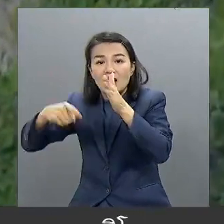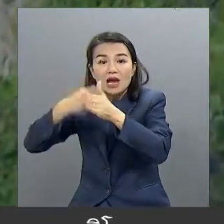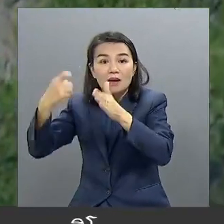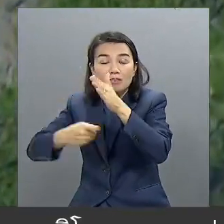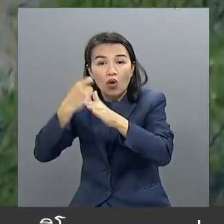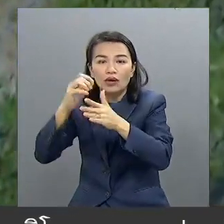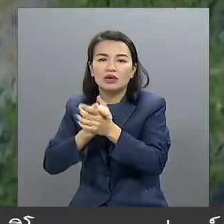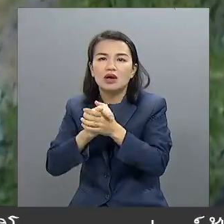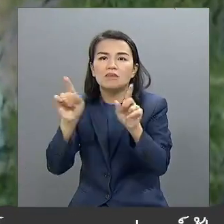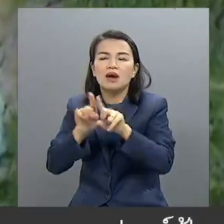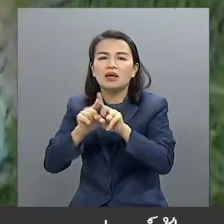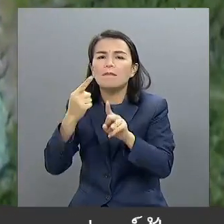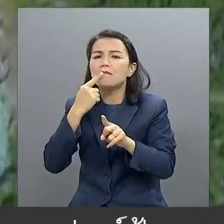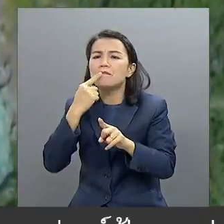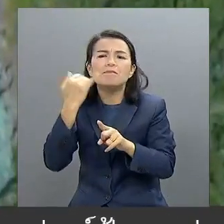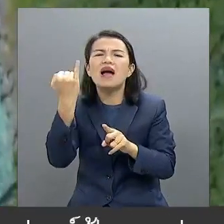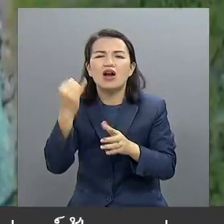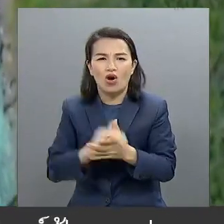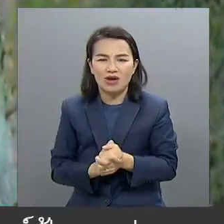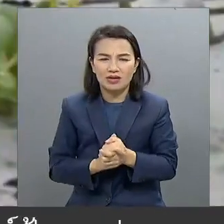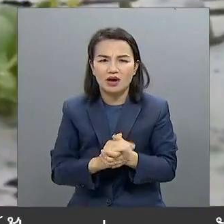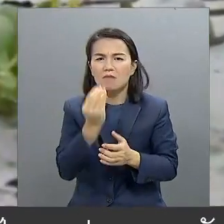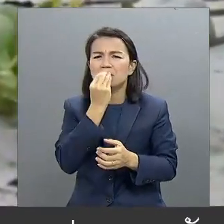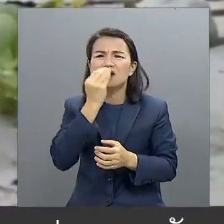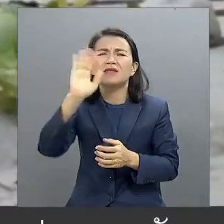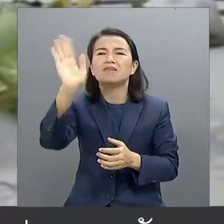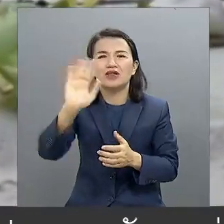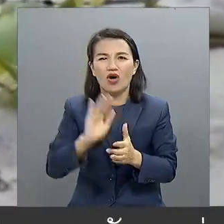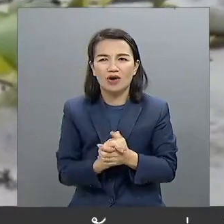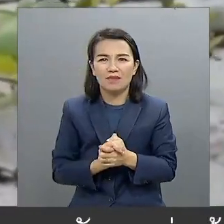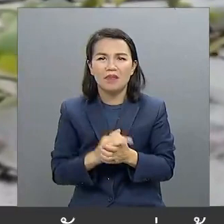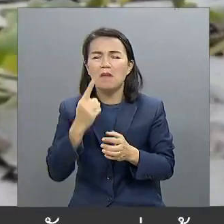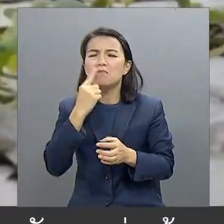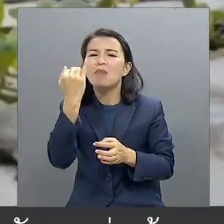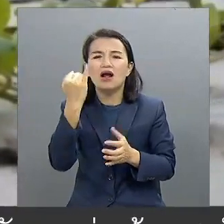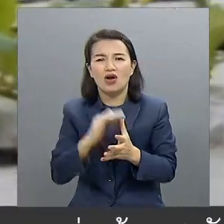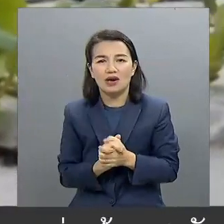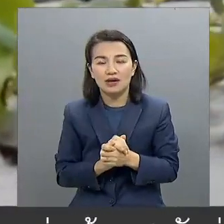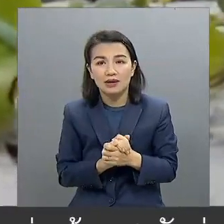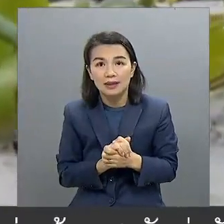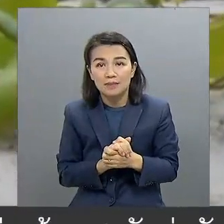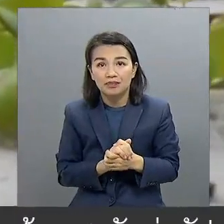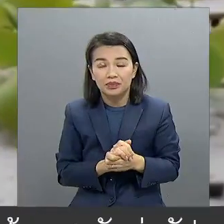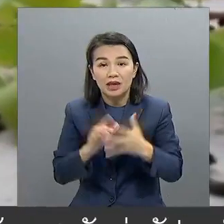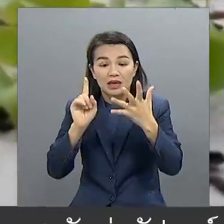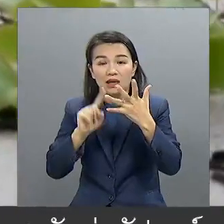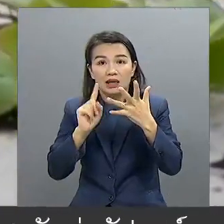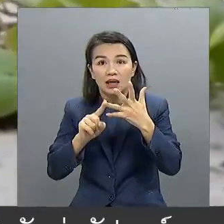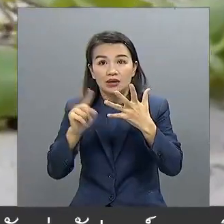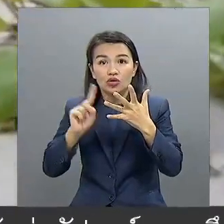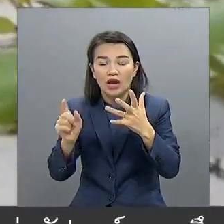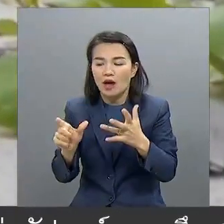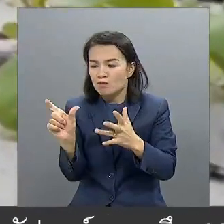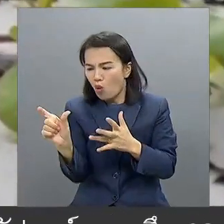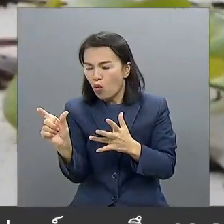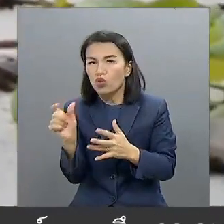อร่อยฉนั้ไม่ตไปจบมนมากินข้อต crop รคูเป็นปูบทllesเป็หมาใหญ่แ่เห็นจในรป